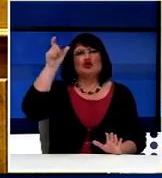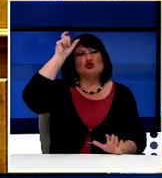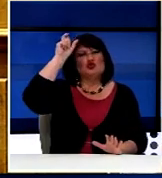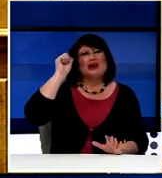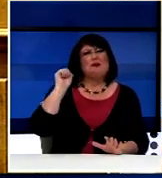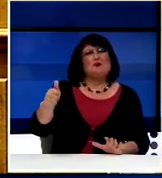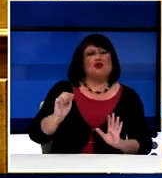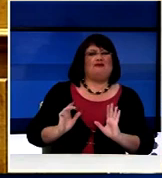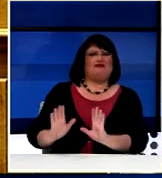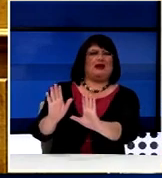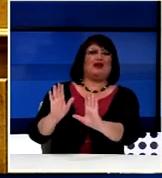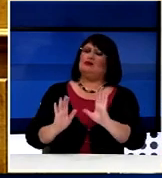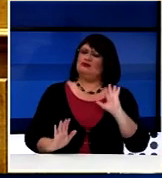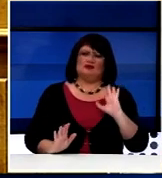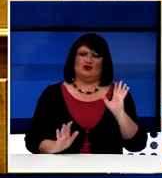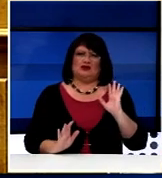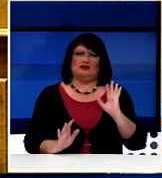χώρας όπως η Τουρκία.